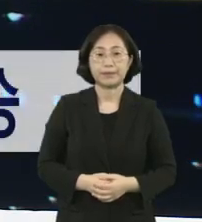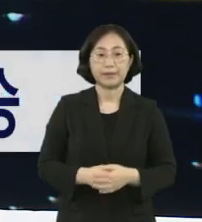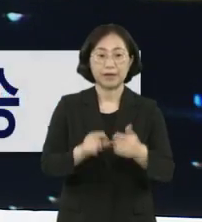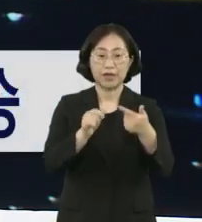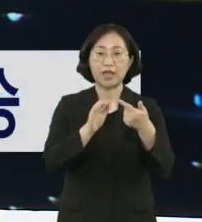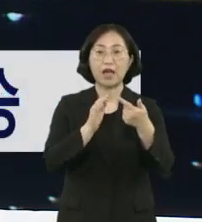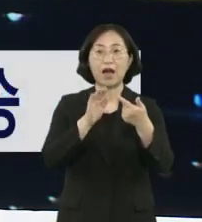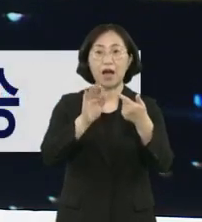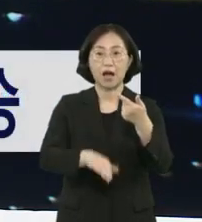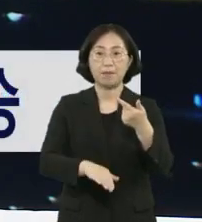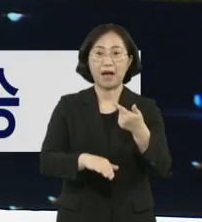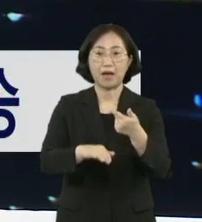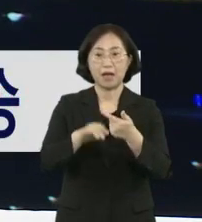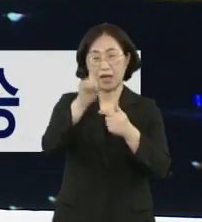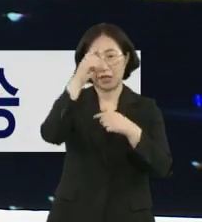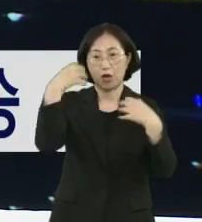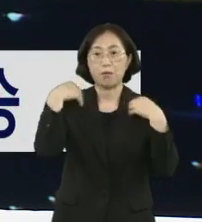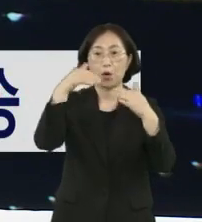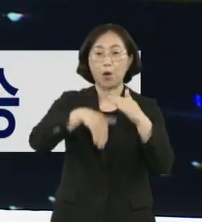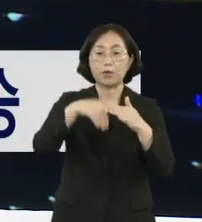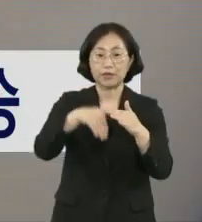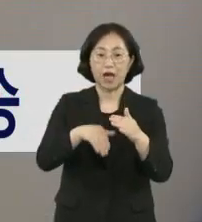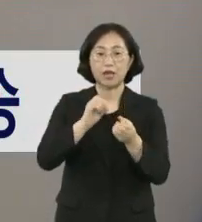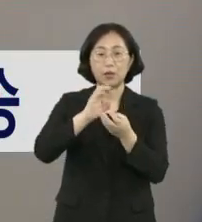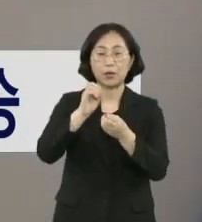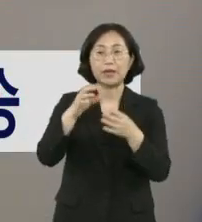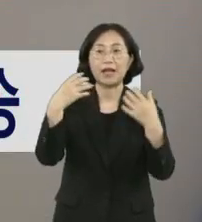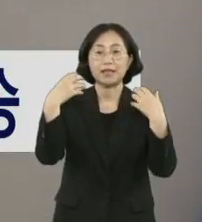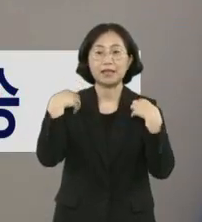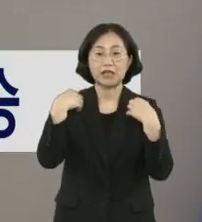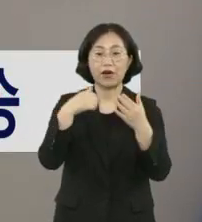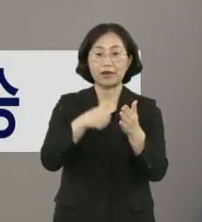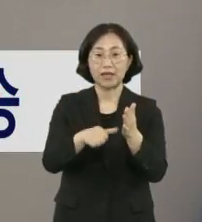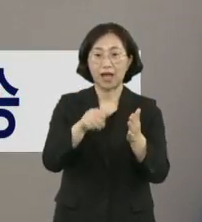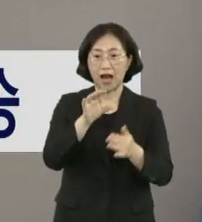하반기 정부 공사비 산정에 적용되는 조달청 시설 자재